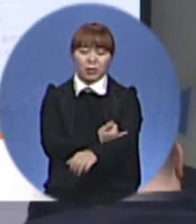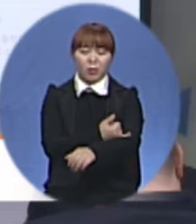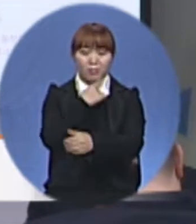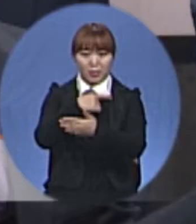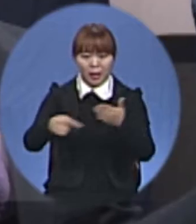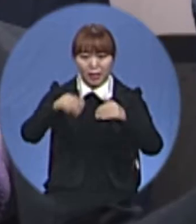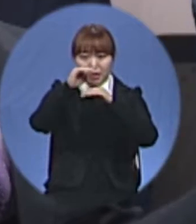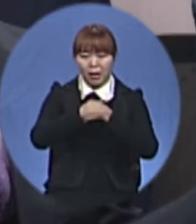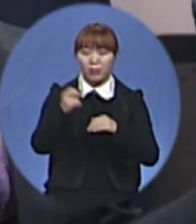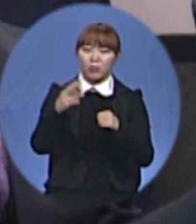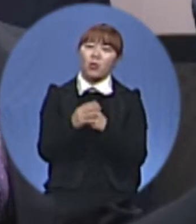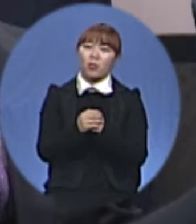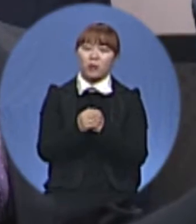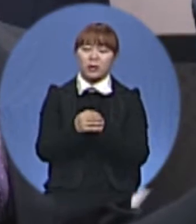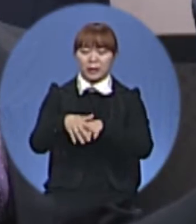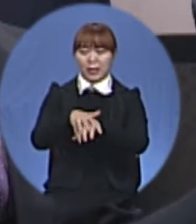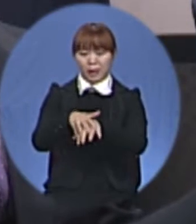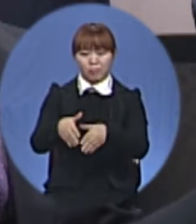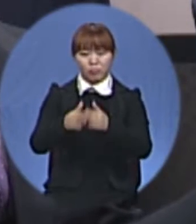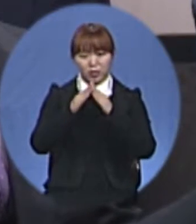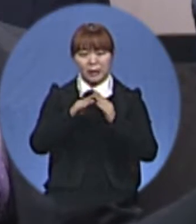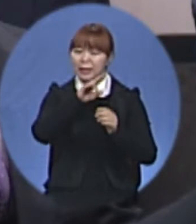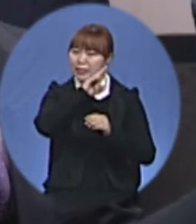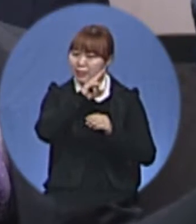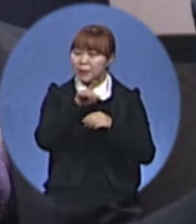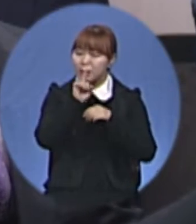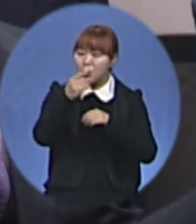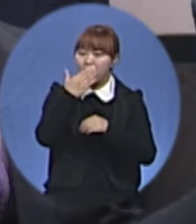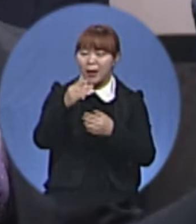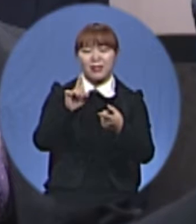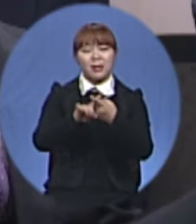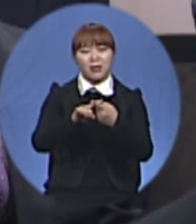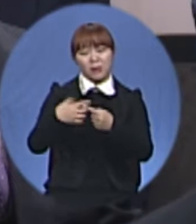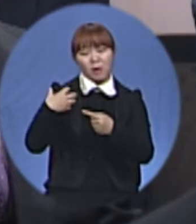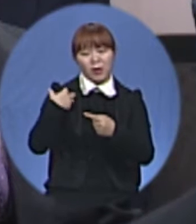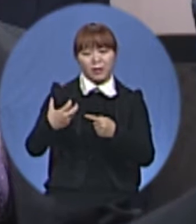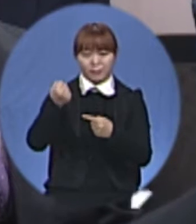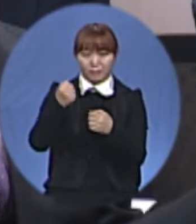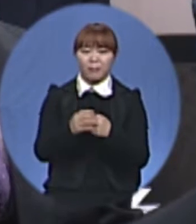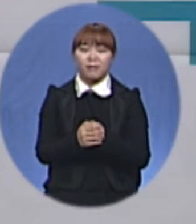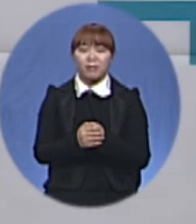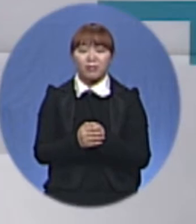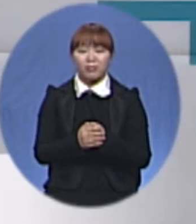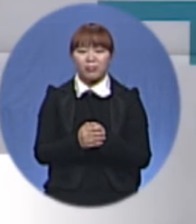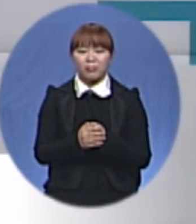실태조사, 권익옹호체계 구축, 의심 사례 신고 활성화 등의 역할을 하게 됩니다.